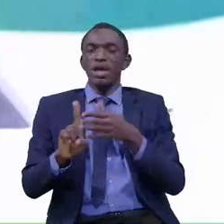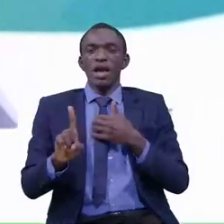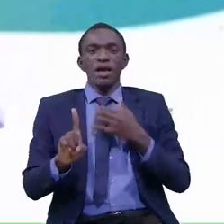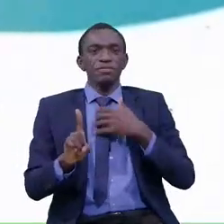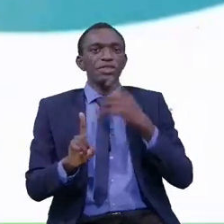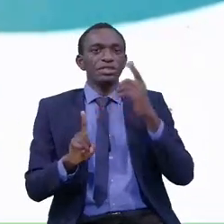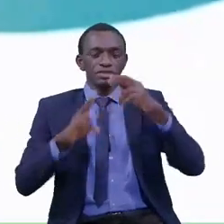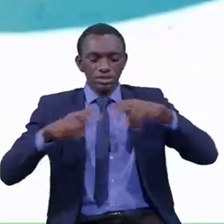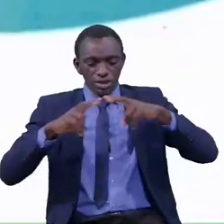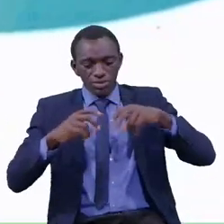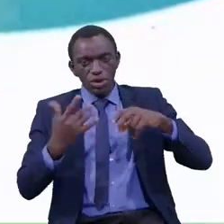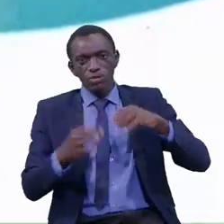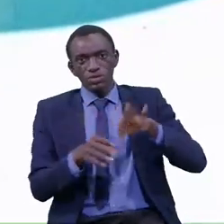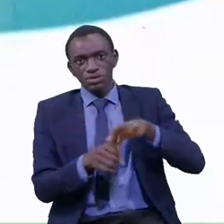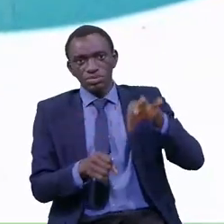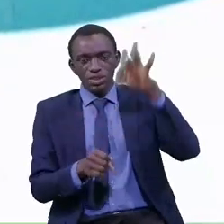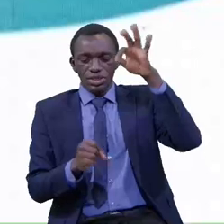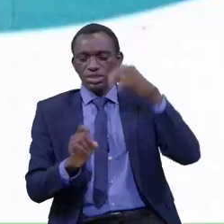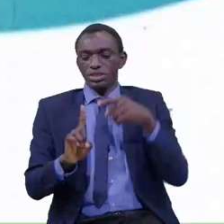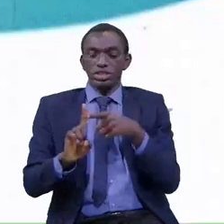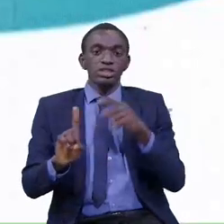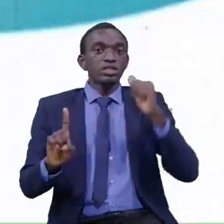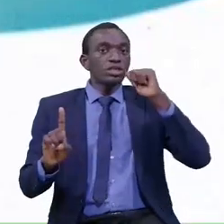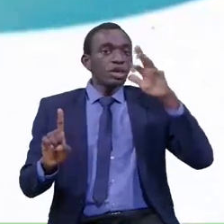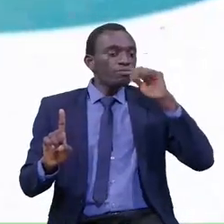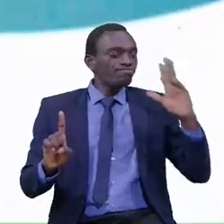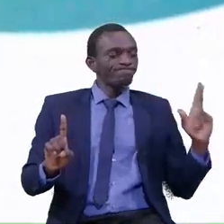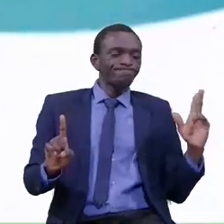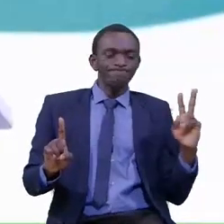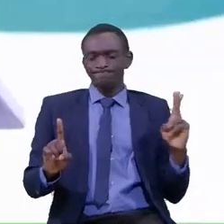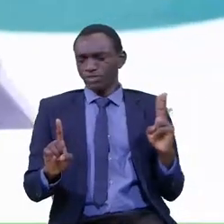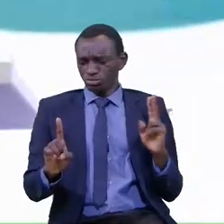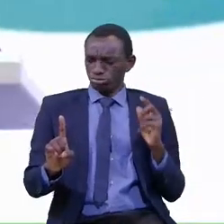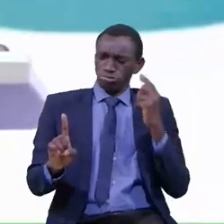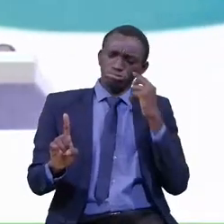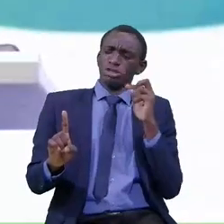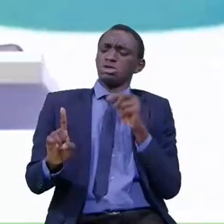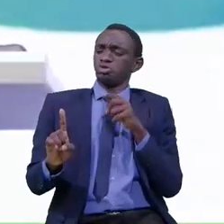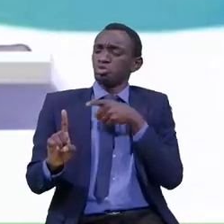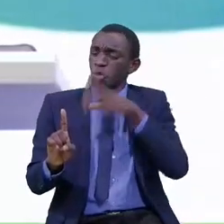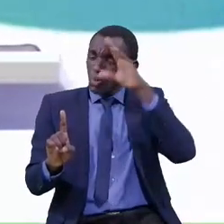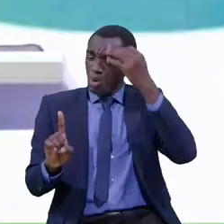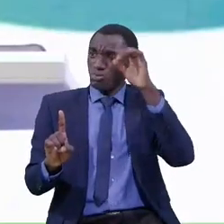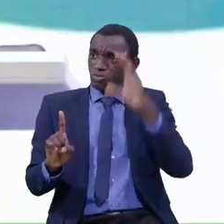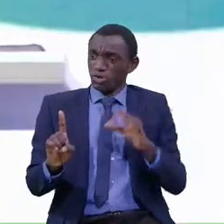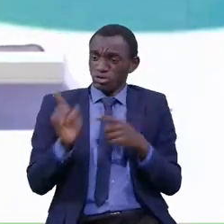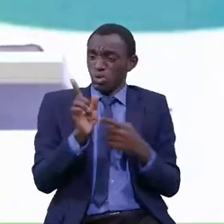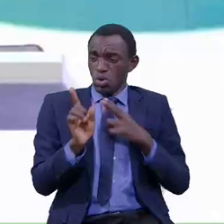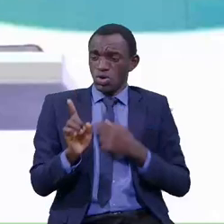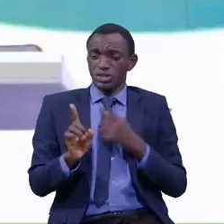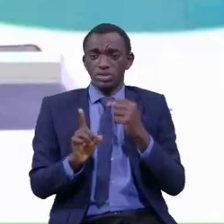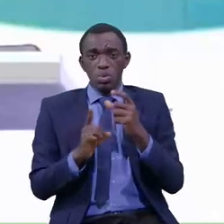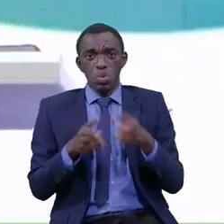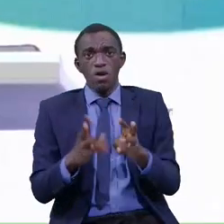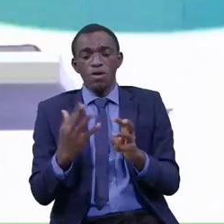demoiselle. Voici les hommes de Dieu qui vous annoncent la voie du salut. Et au moment opportun, il regarda